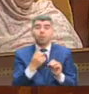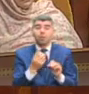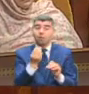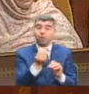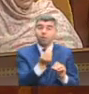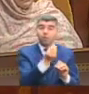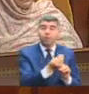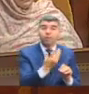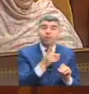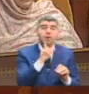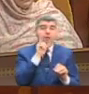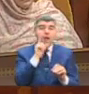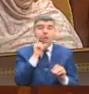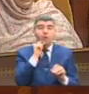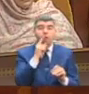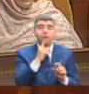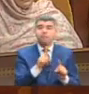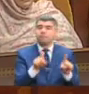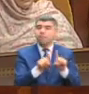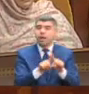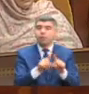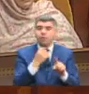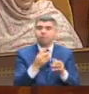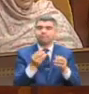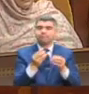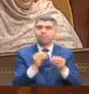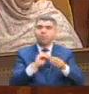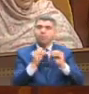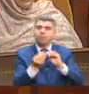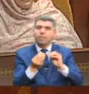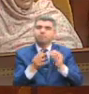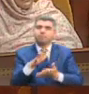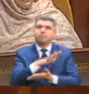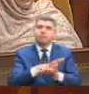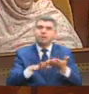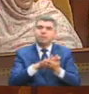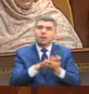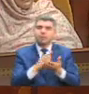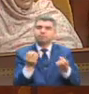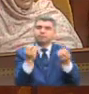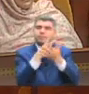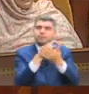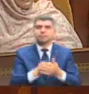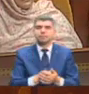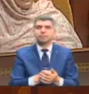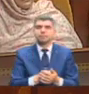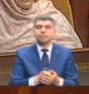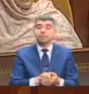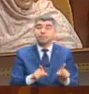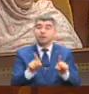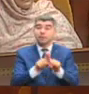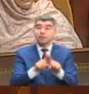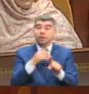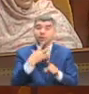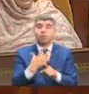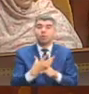الشعب المغربي، وفيه واحد العدد ديال الاختلالات اخرى. هذا القطاع من المنتظر انه يلعب دور اساسي في التشغيل، يلعب